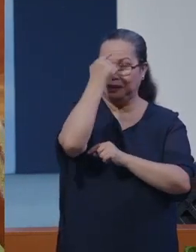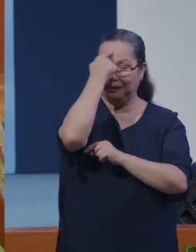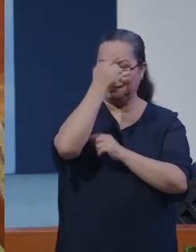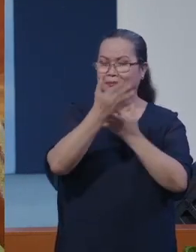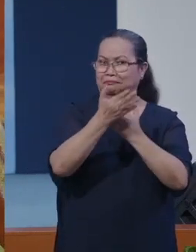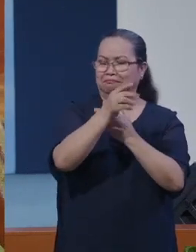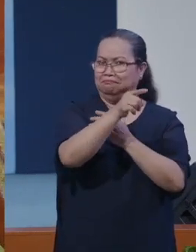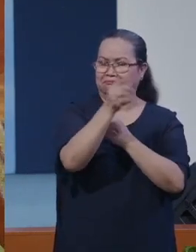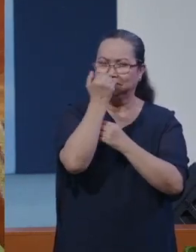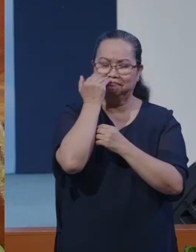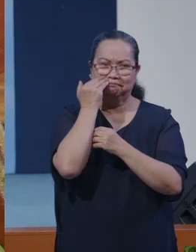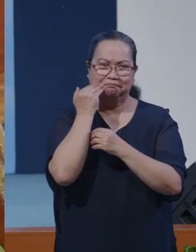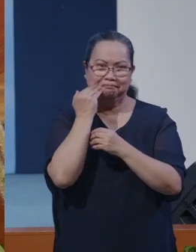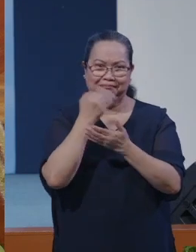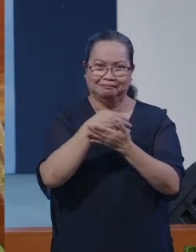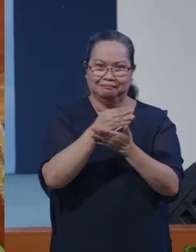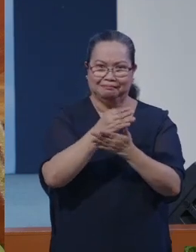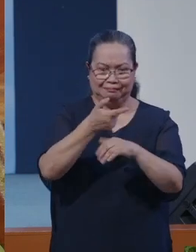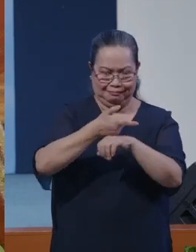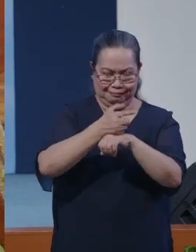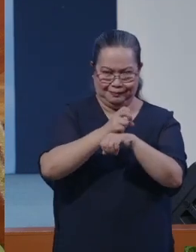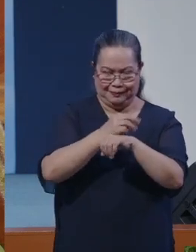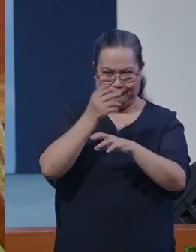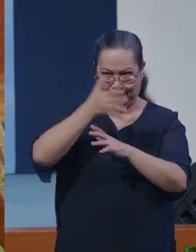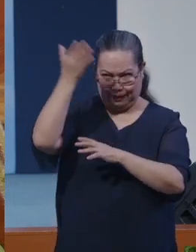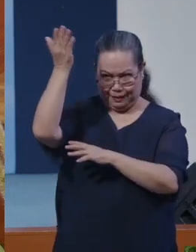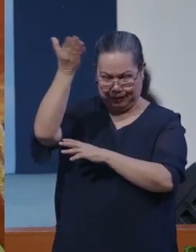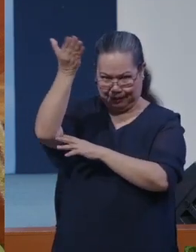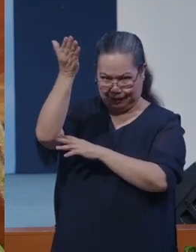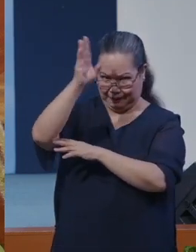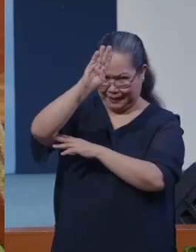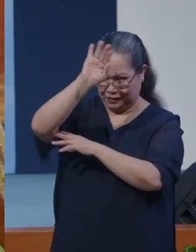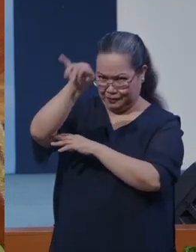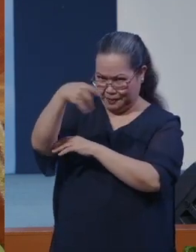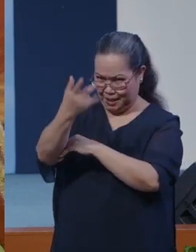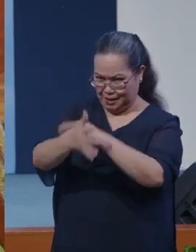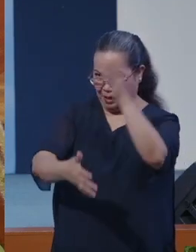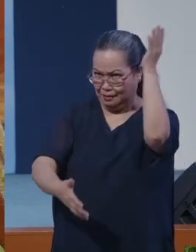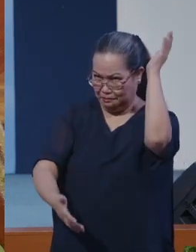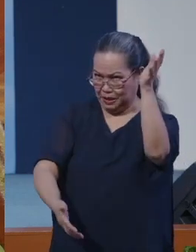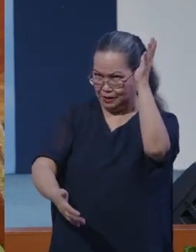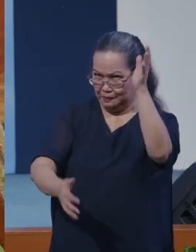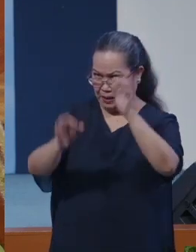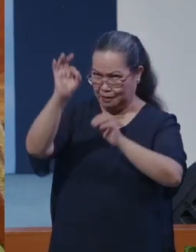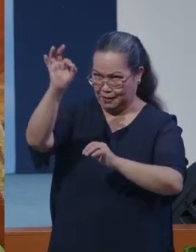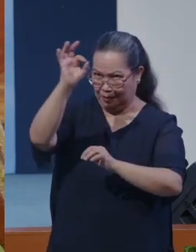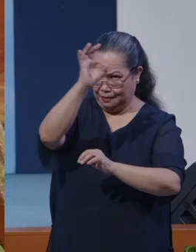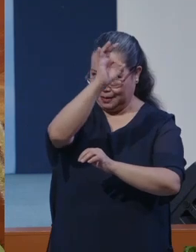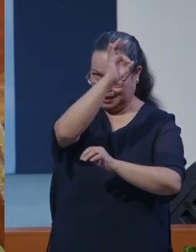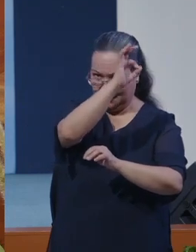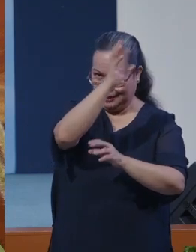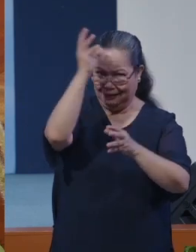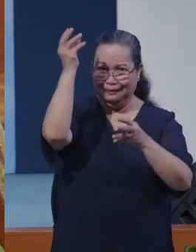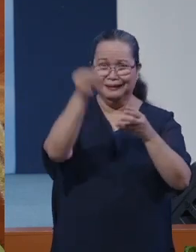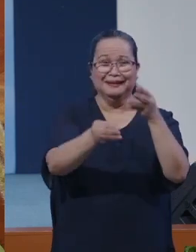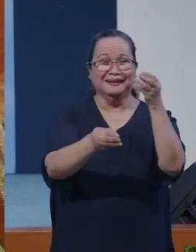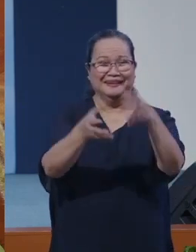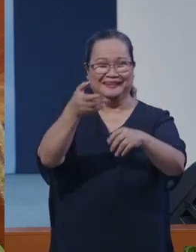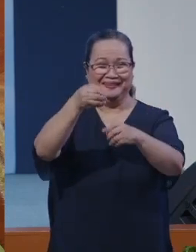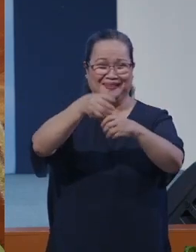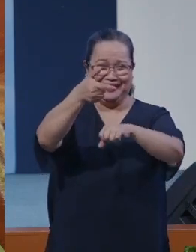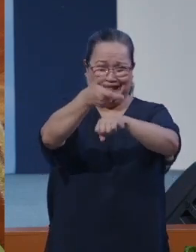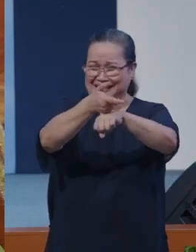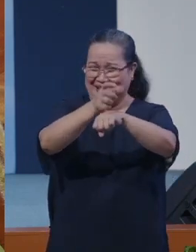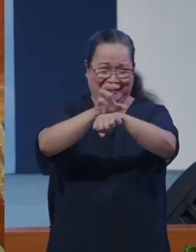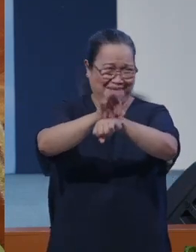Siguro nagkukulang na ang budget ng GCF, kaya pinag-preach na naman nila si Pastor BJ para magbigay tayo sa GCF. Hindi